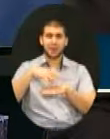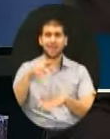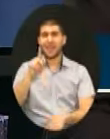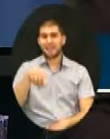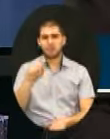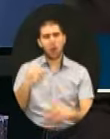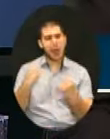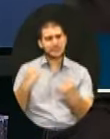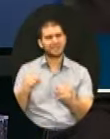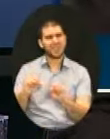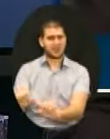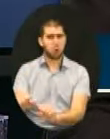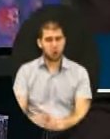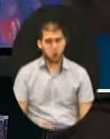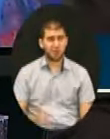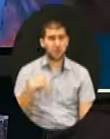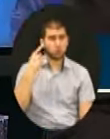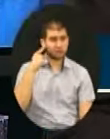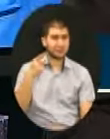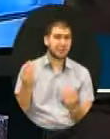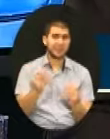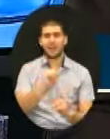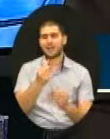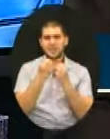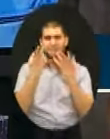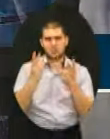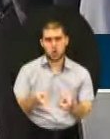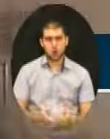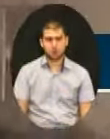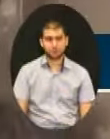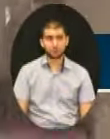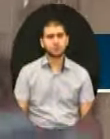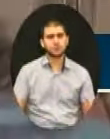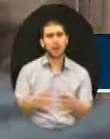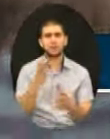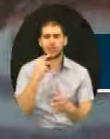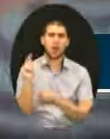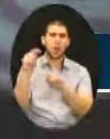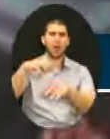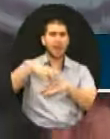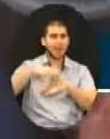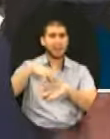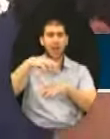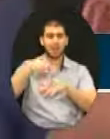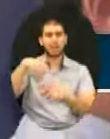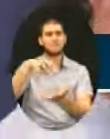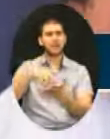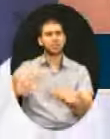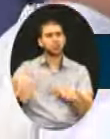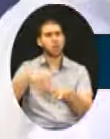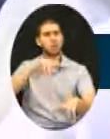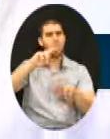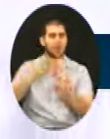הגיעו לחזק ולתמוך, ונדמה לי שזה הדבר הכי נפלא שיכול להיות, שעם ישראל עולה להר הבית, הר הבית מרכז של שלום